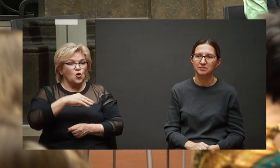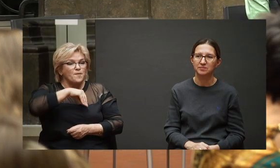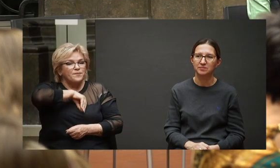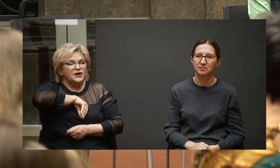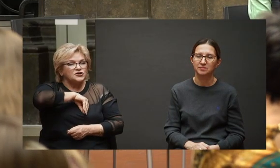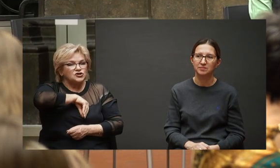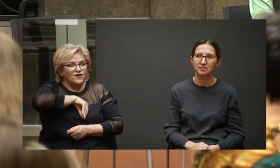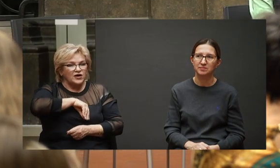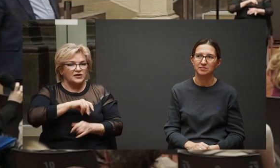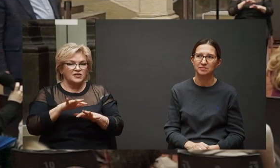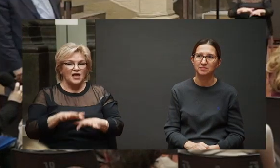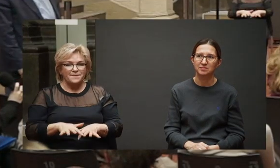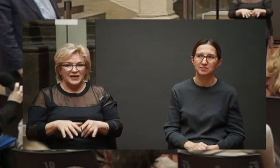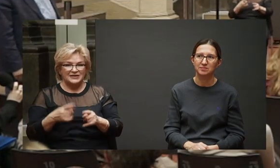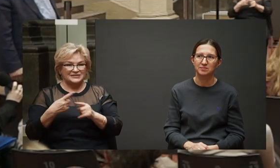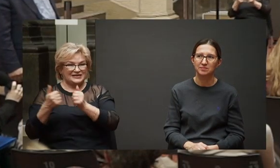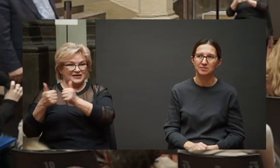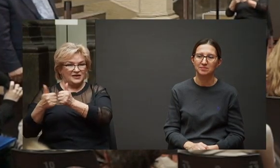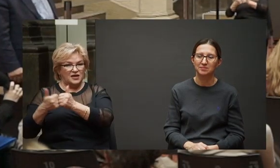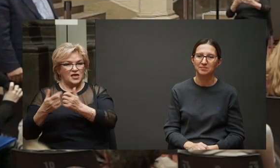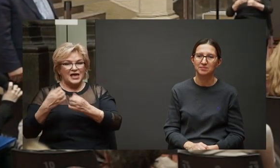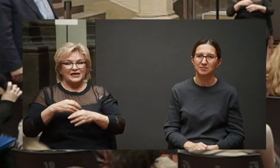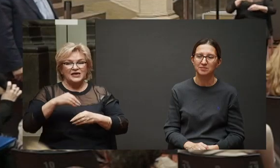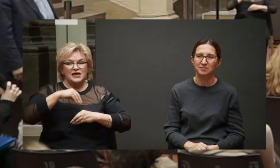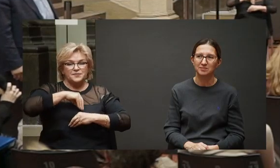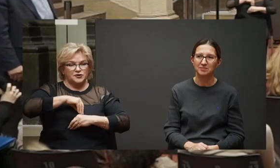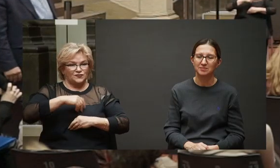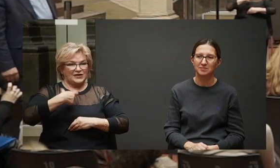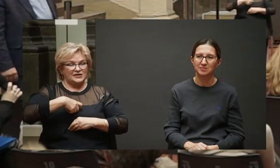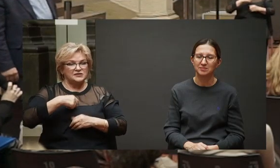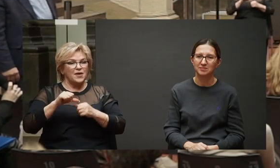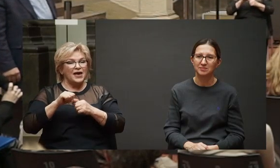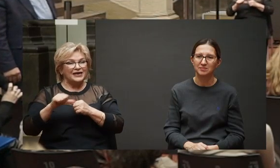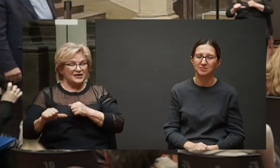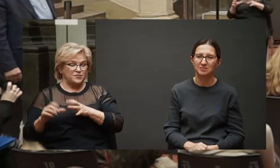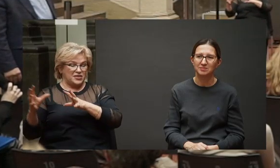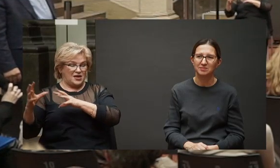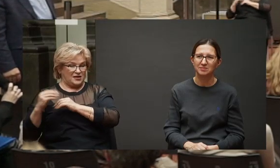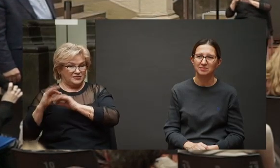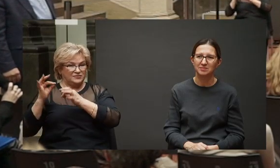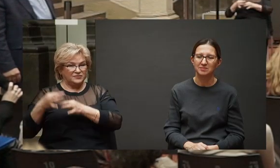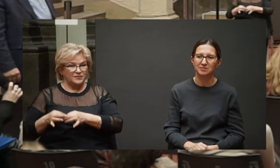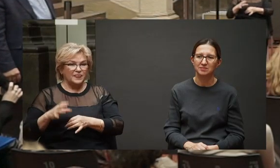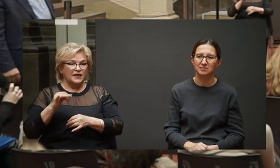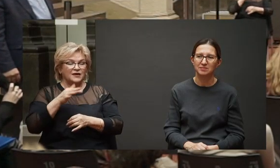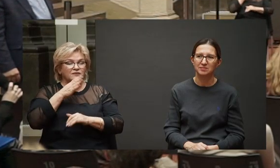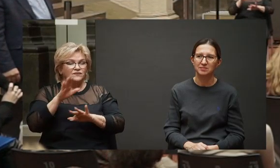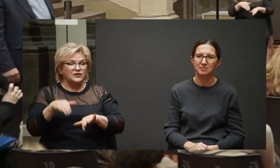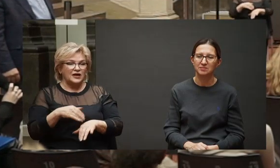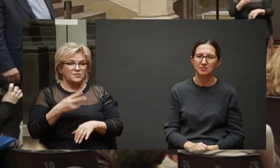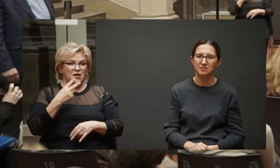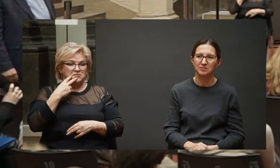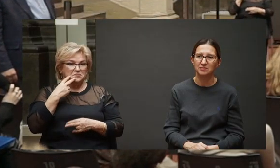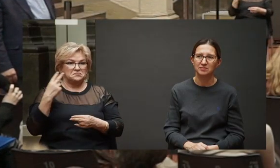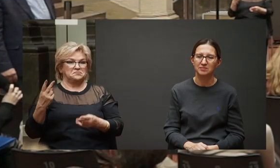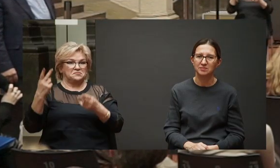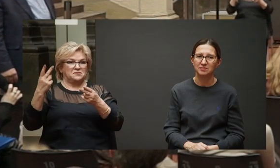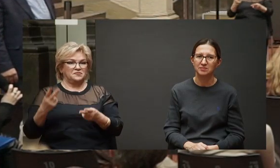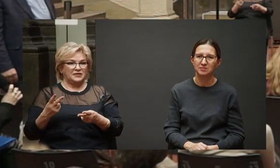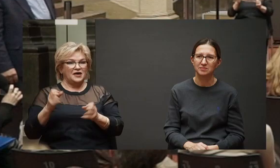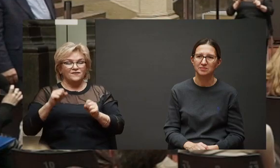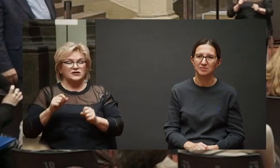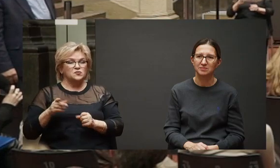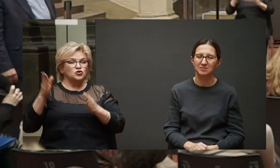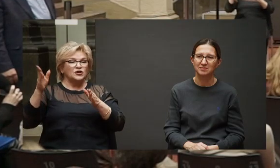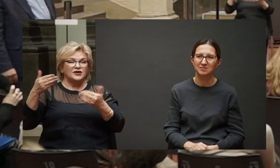Проживание в моменте с этим произведением, это желание запечатлеть себя именно с этим произведением и спустя время смотреть на него, возможно, его